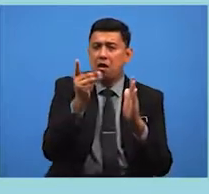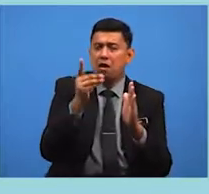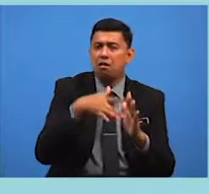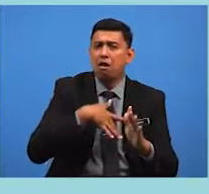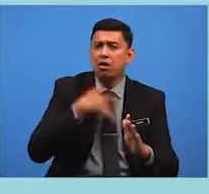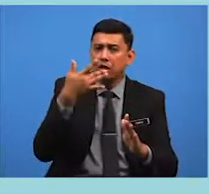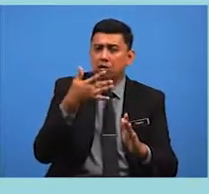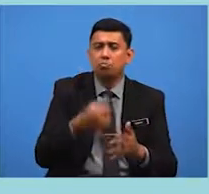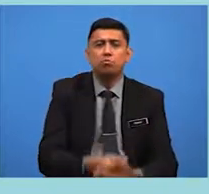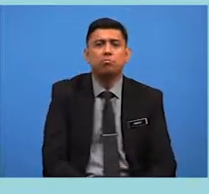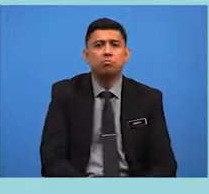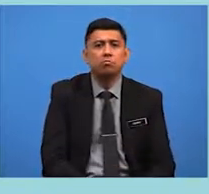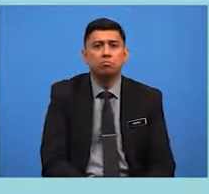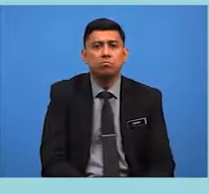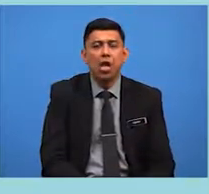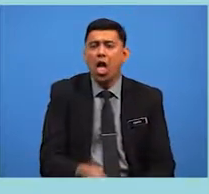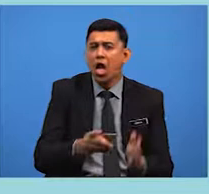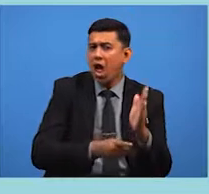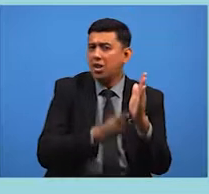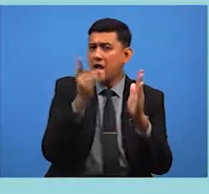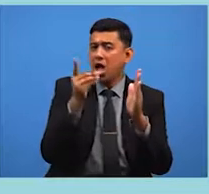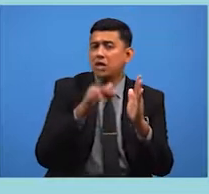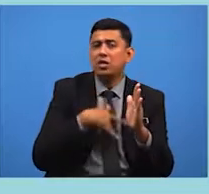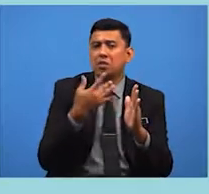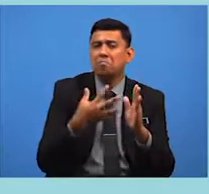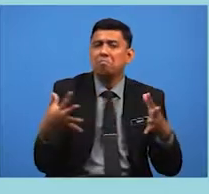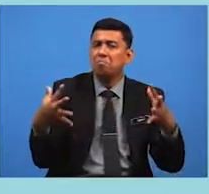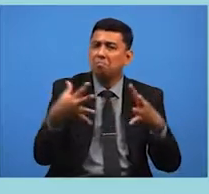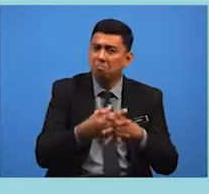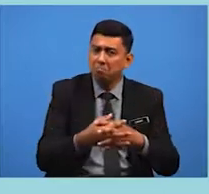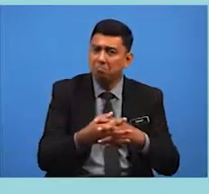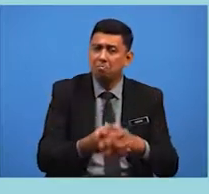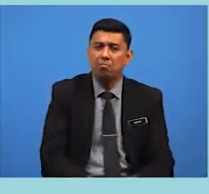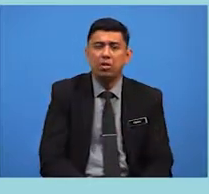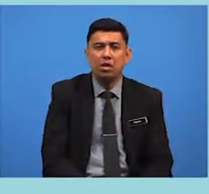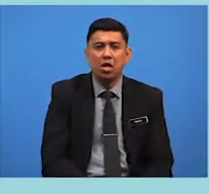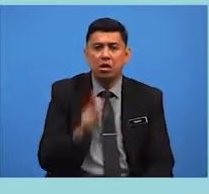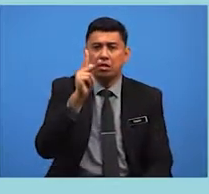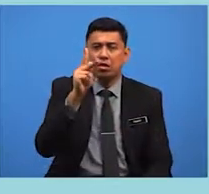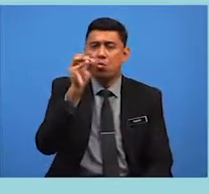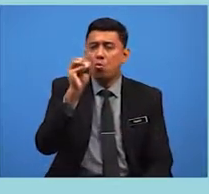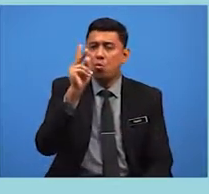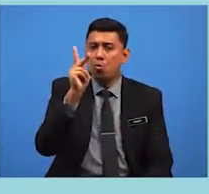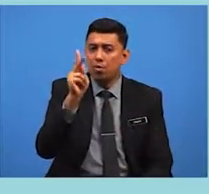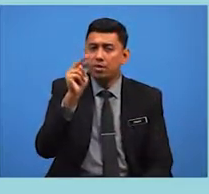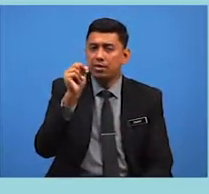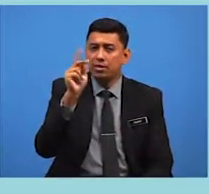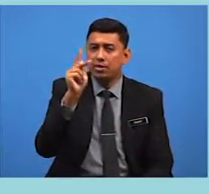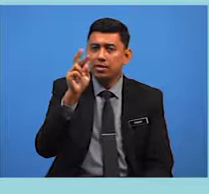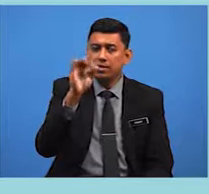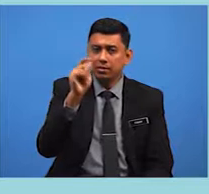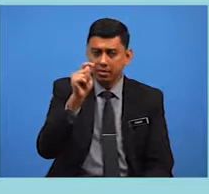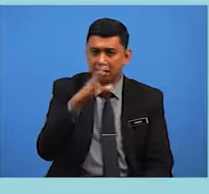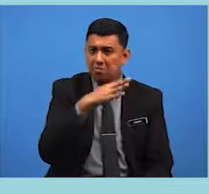jelas, frasa dahan kalbu ialah gabungan antara unsur konkret iaitu dahan